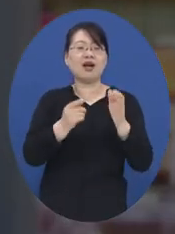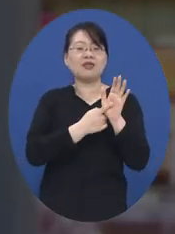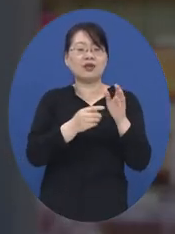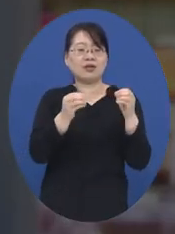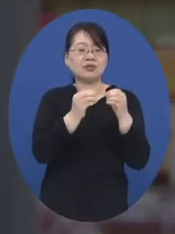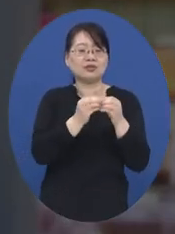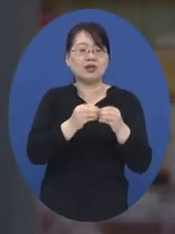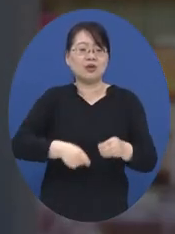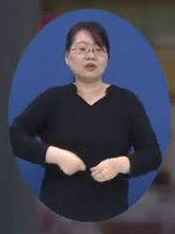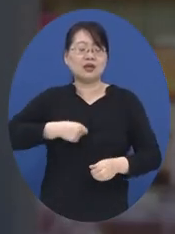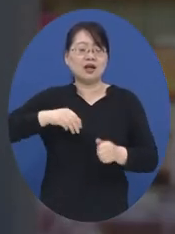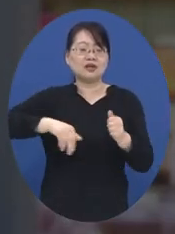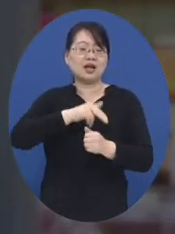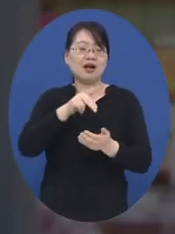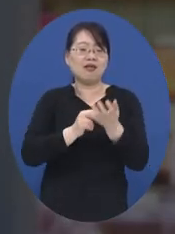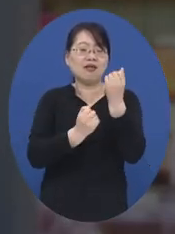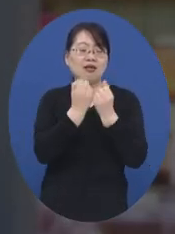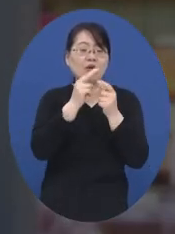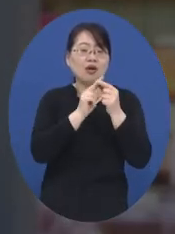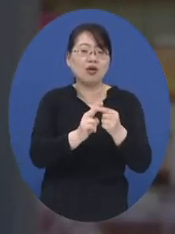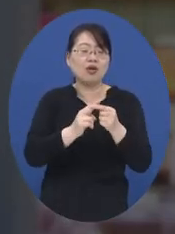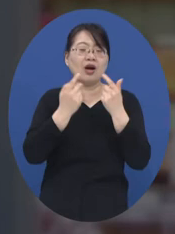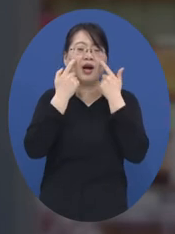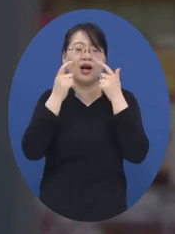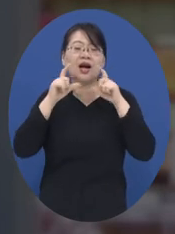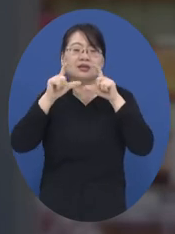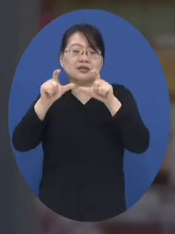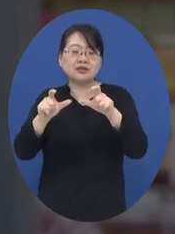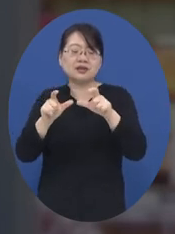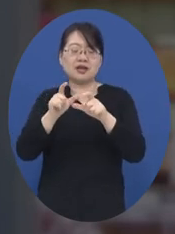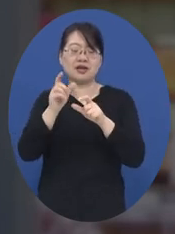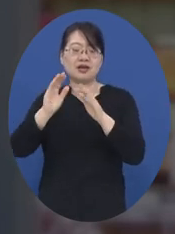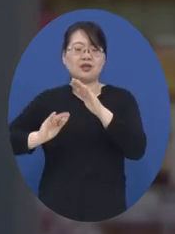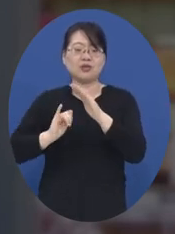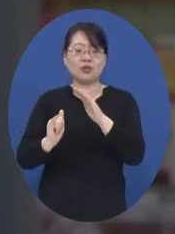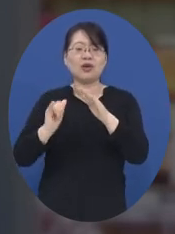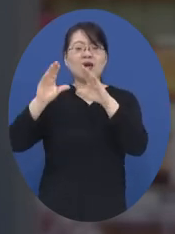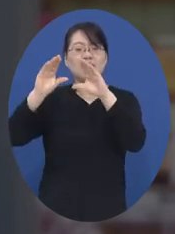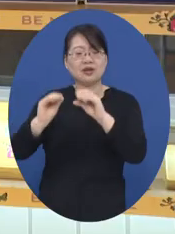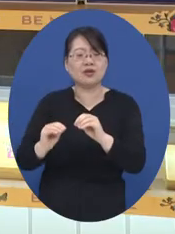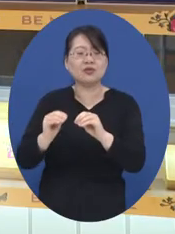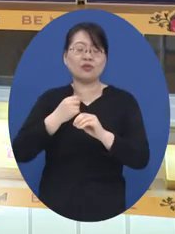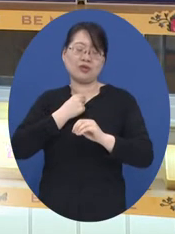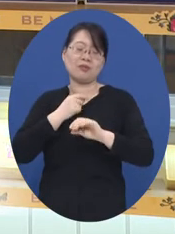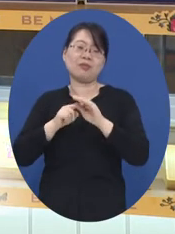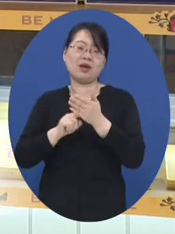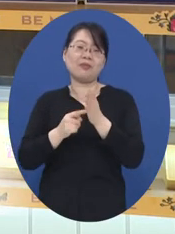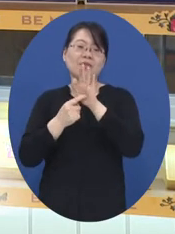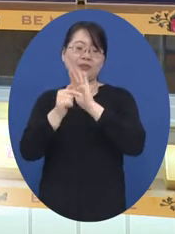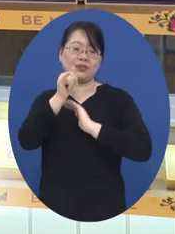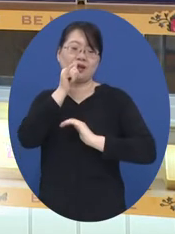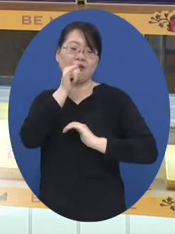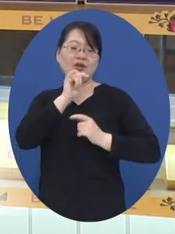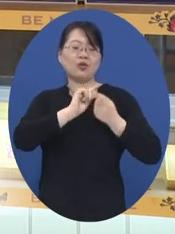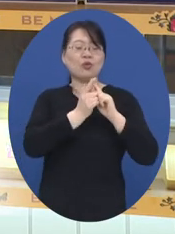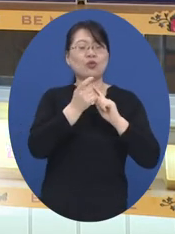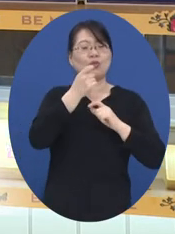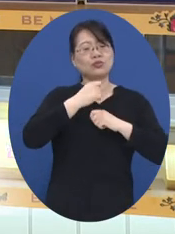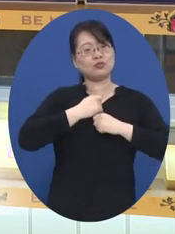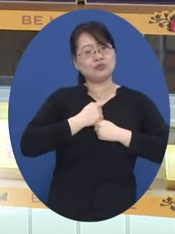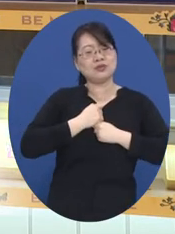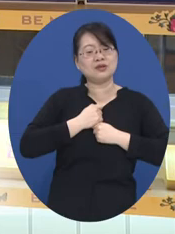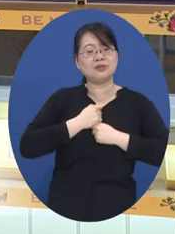오히려 솔직한 상황 설명과 확진자 가족의 쾌유를 비는 글이 적혀 있습니다. 서로 조금씩 조심하고